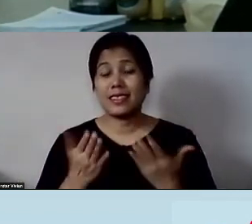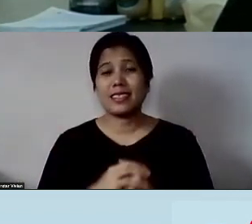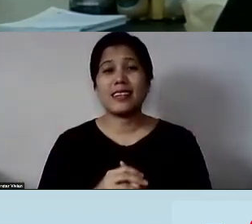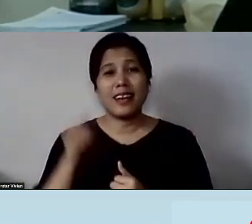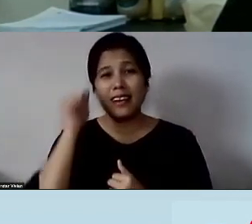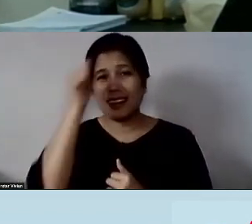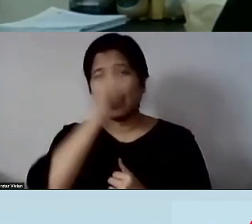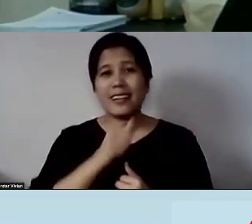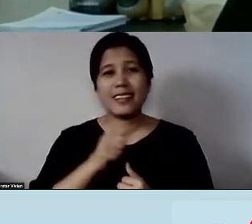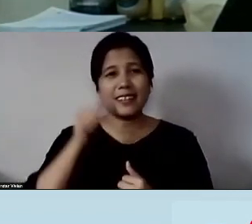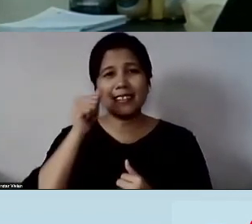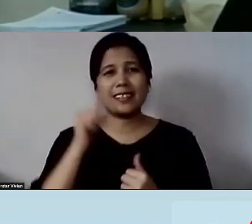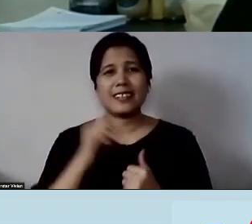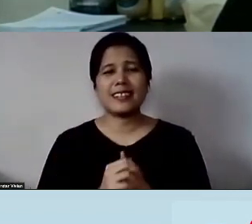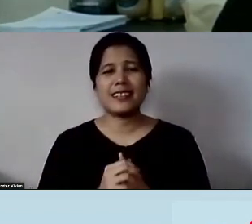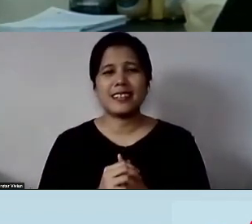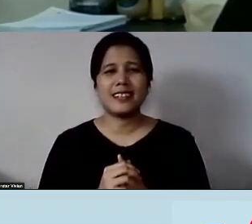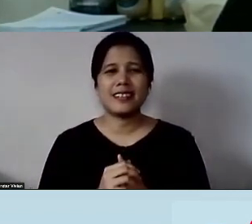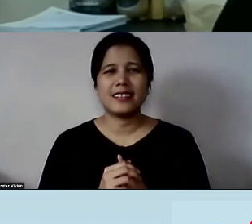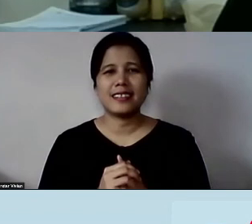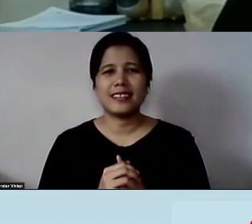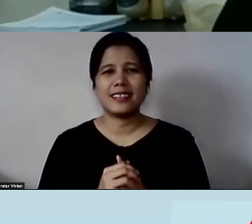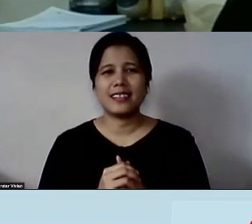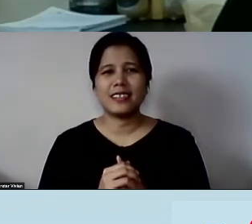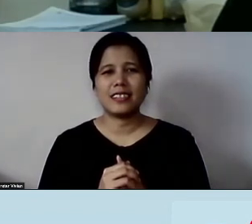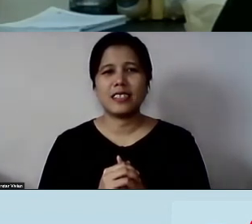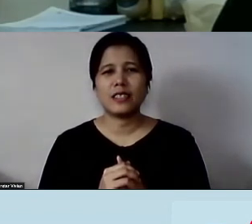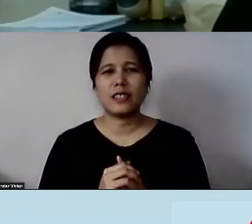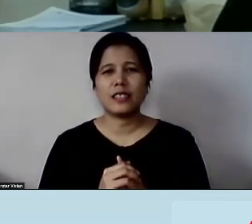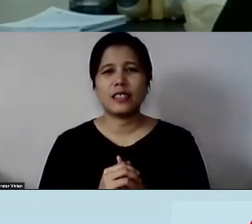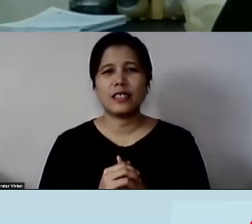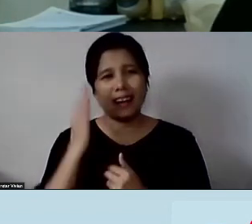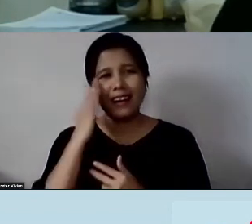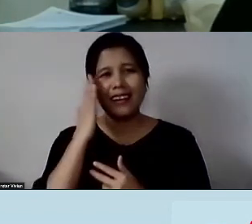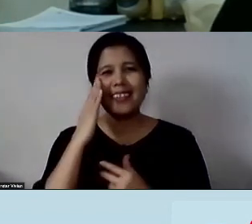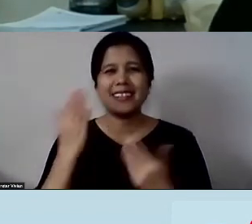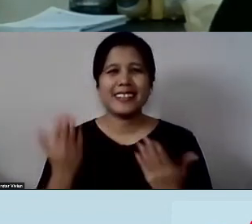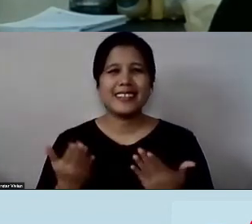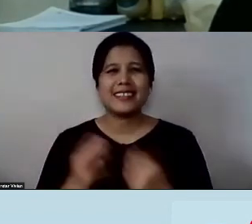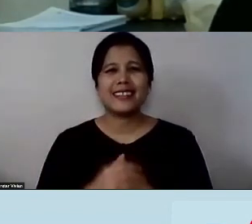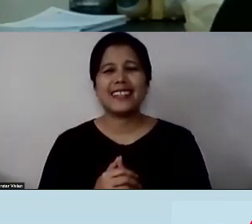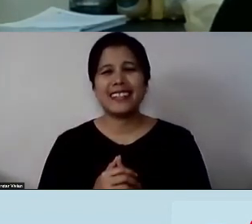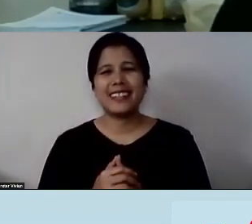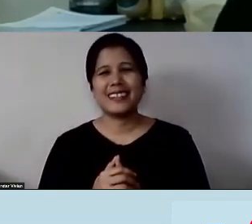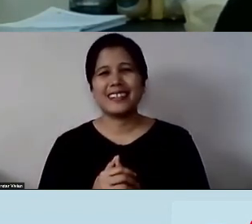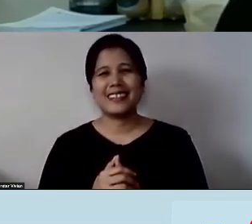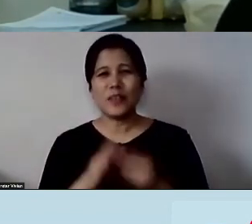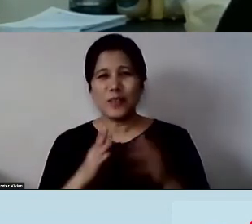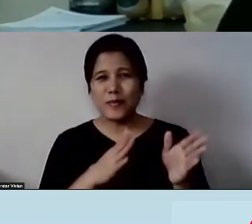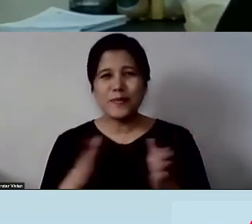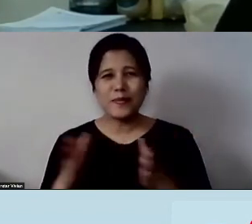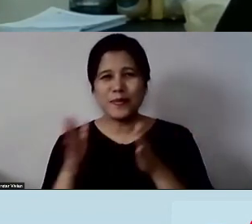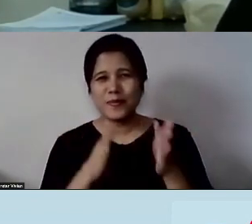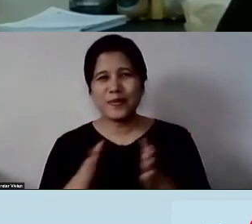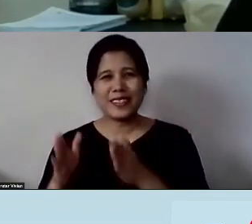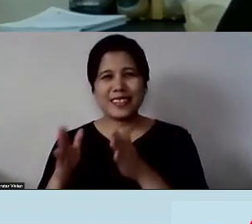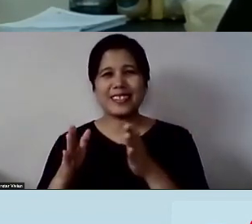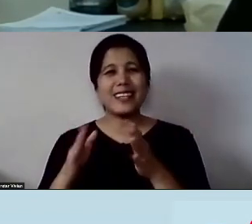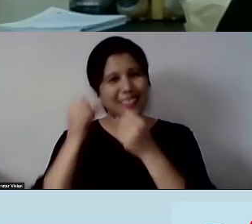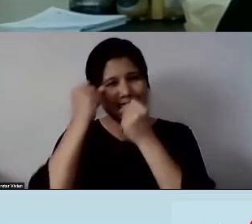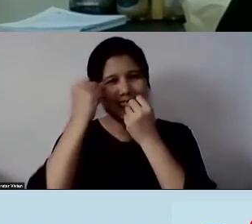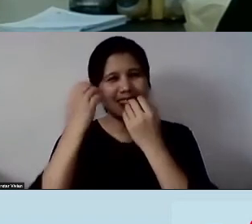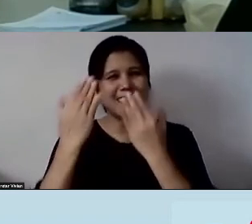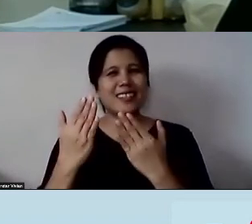ASEAN na sub-region ito. Yeah. Oh, simulan na natin yan. And that will be I'll suggest it to